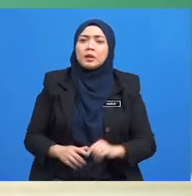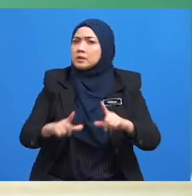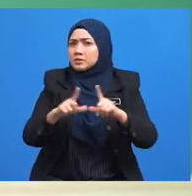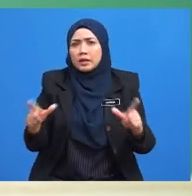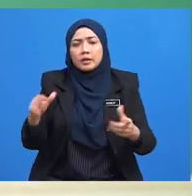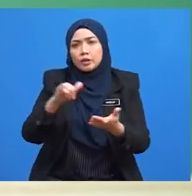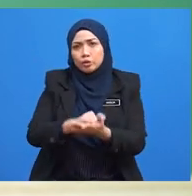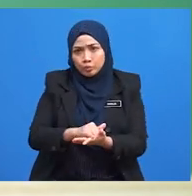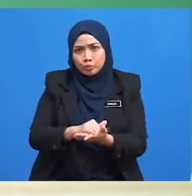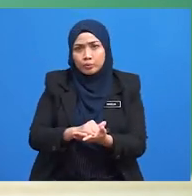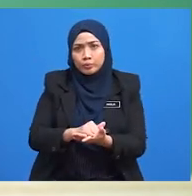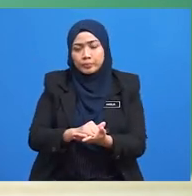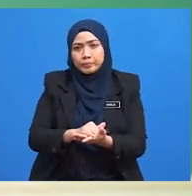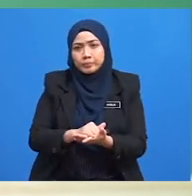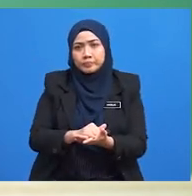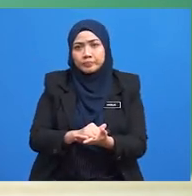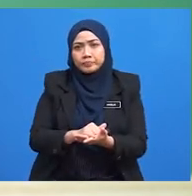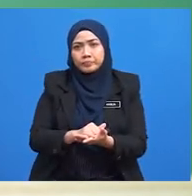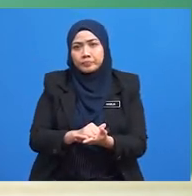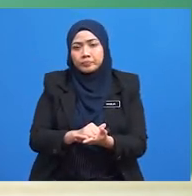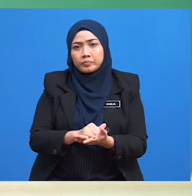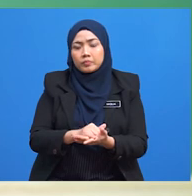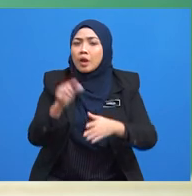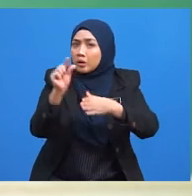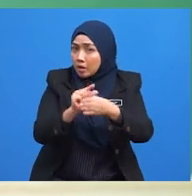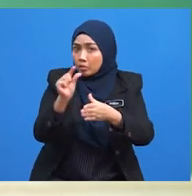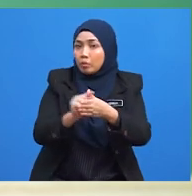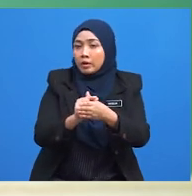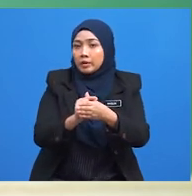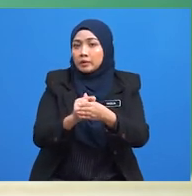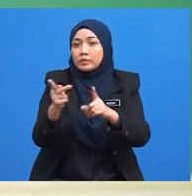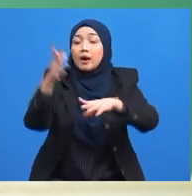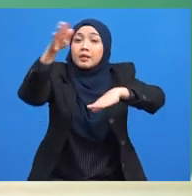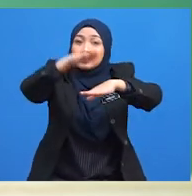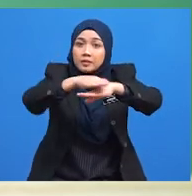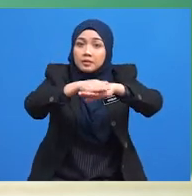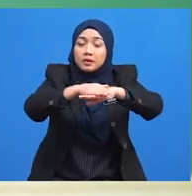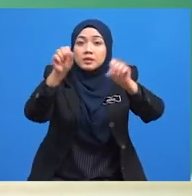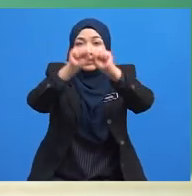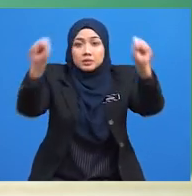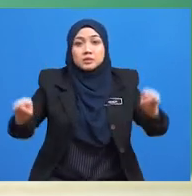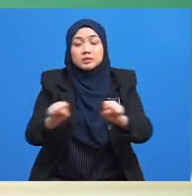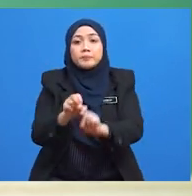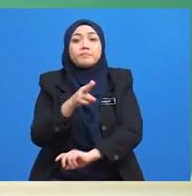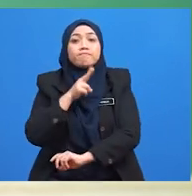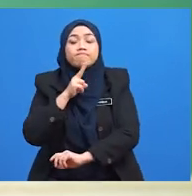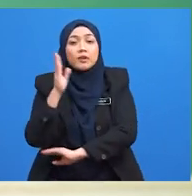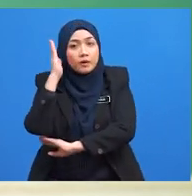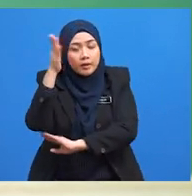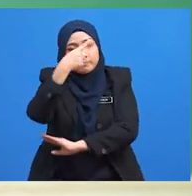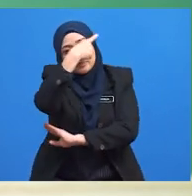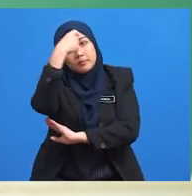Selain sistem atmosfera yang terjejas, gangguan ke atas sistem hidrologi juga akan